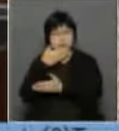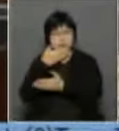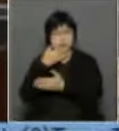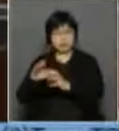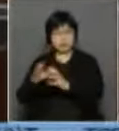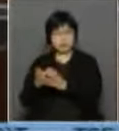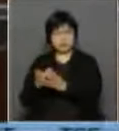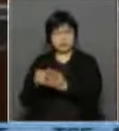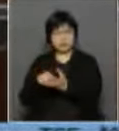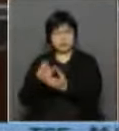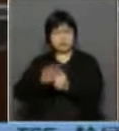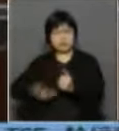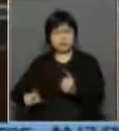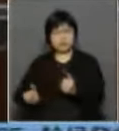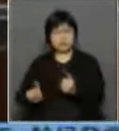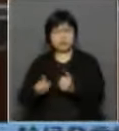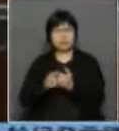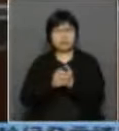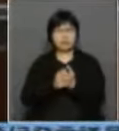又有什麼影響